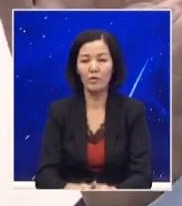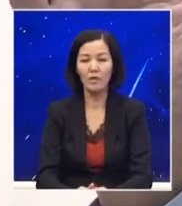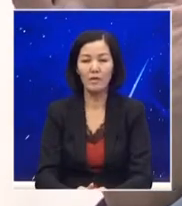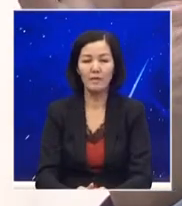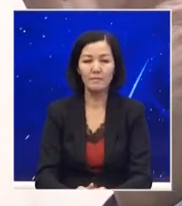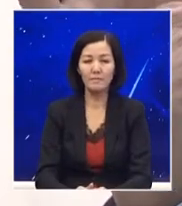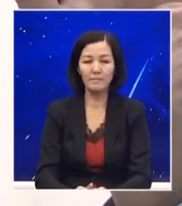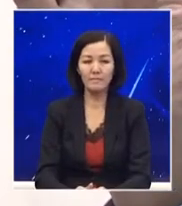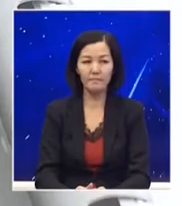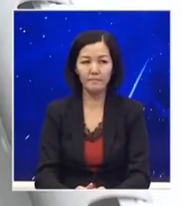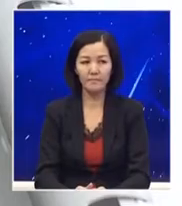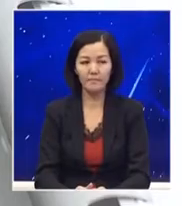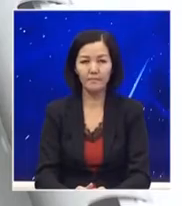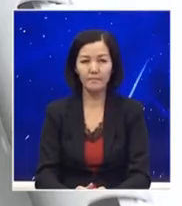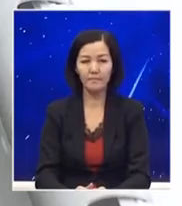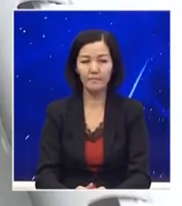отыр.